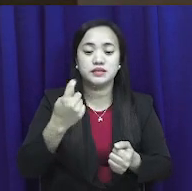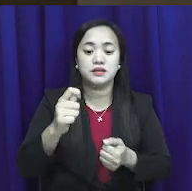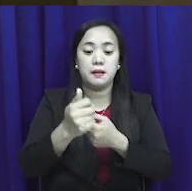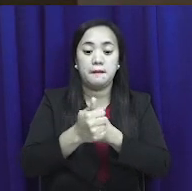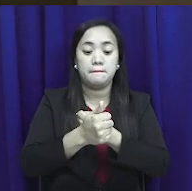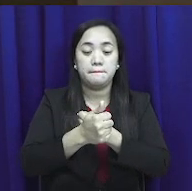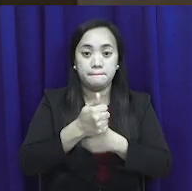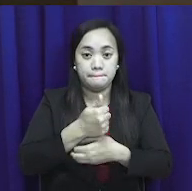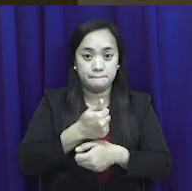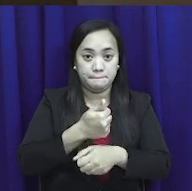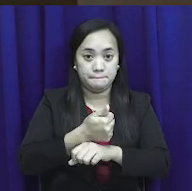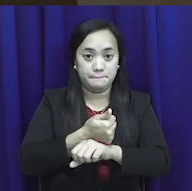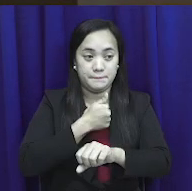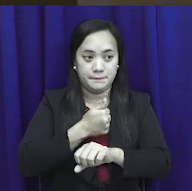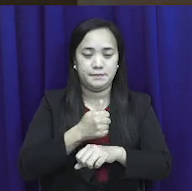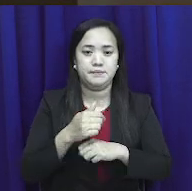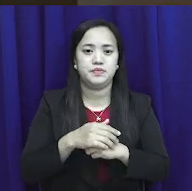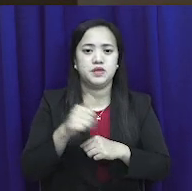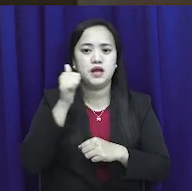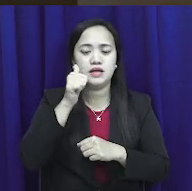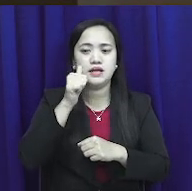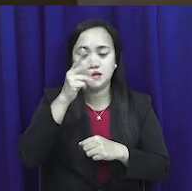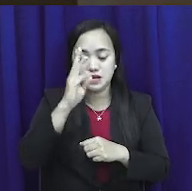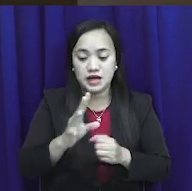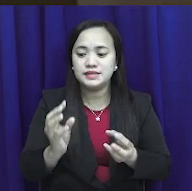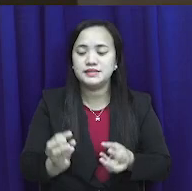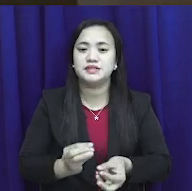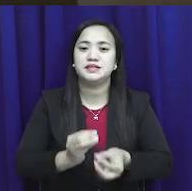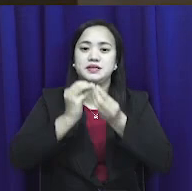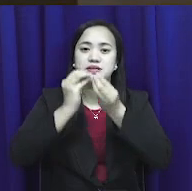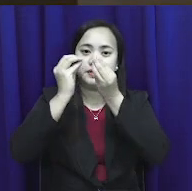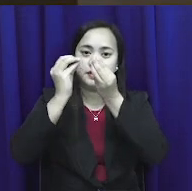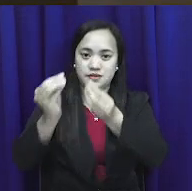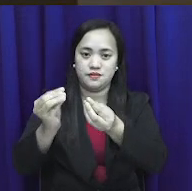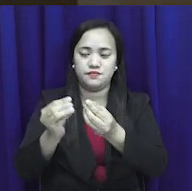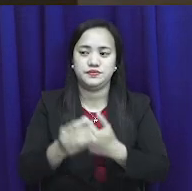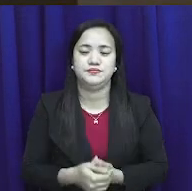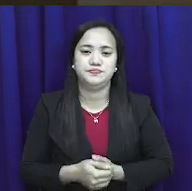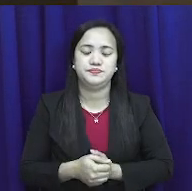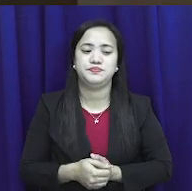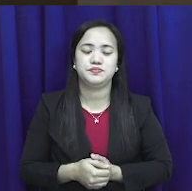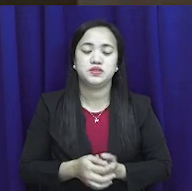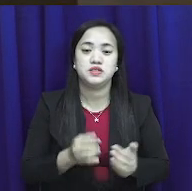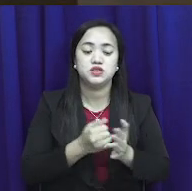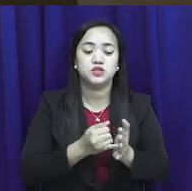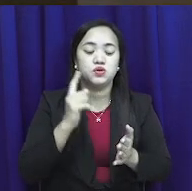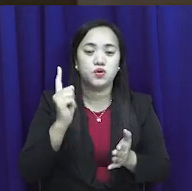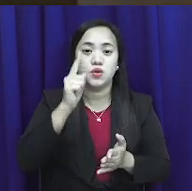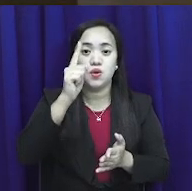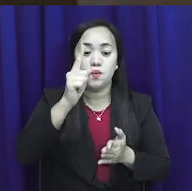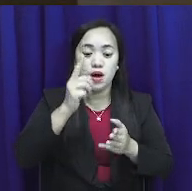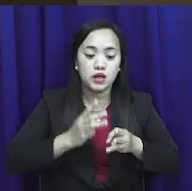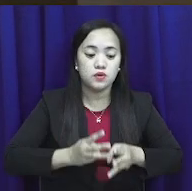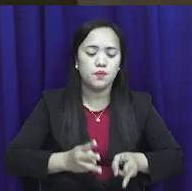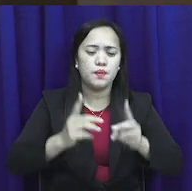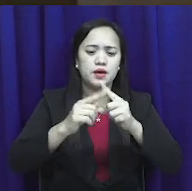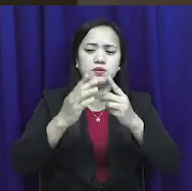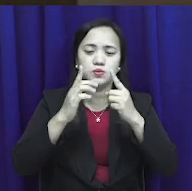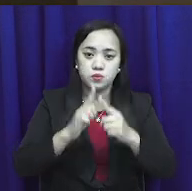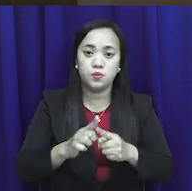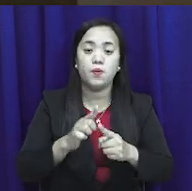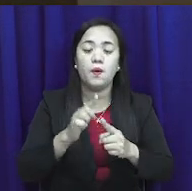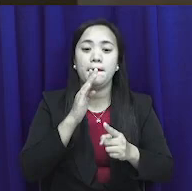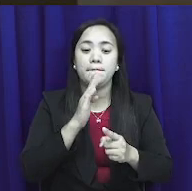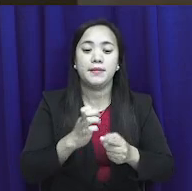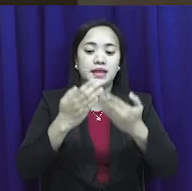ano e binik kaloob sa kanya ng Diyos yan eh so it's one way na na ma-appreciate mo pa lalo